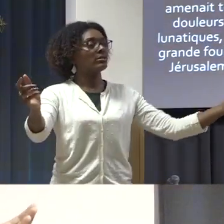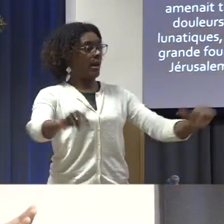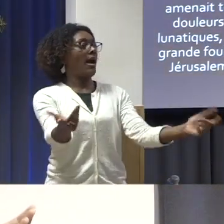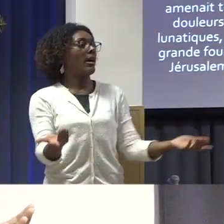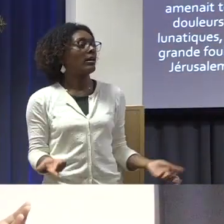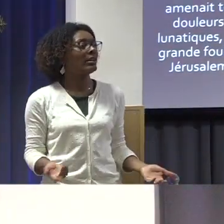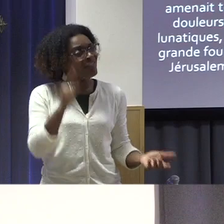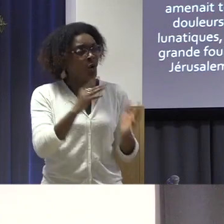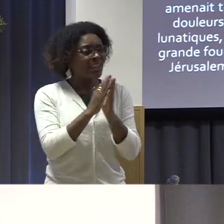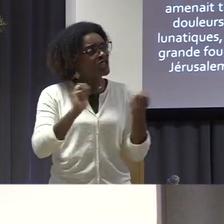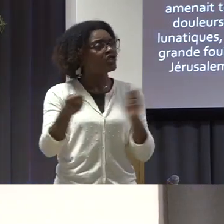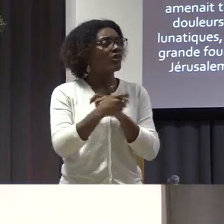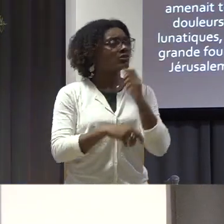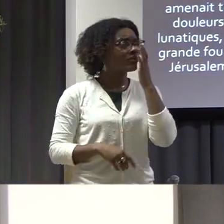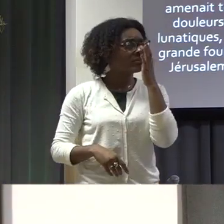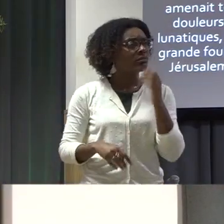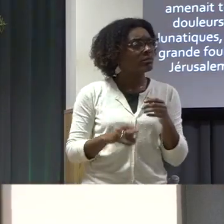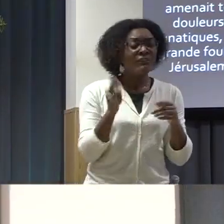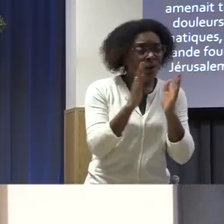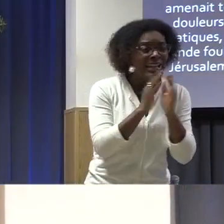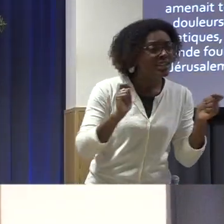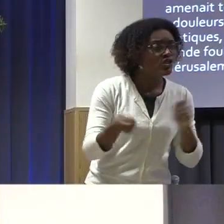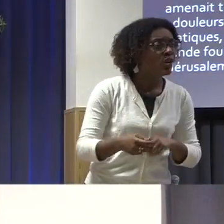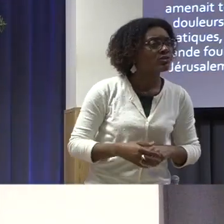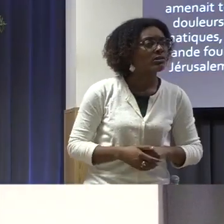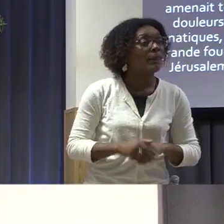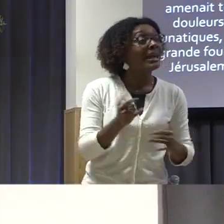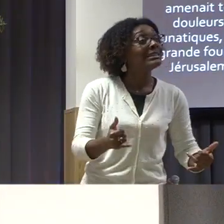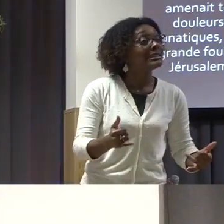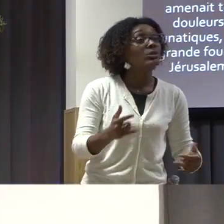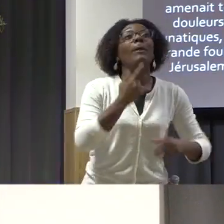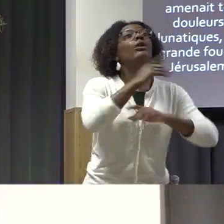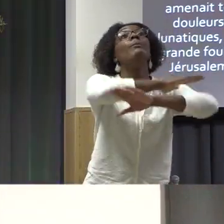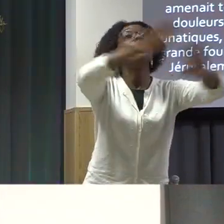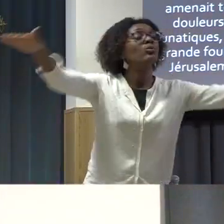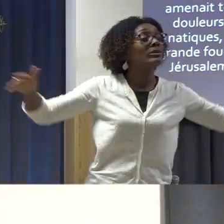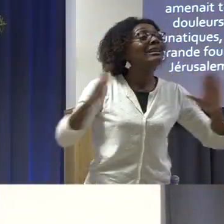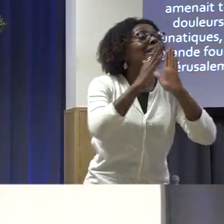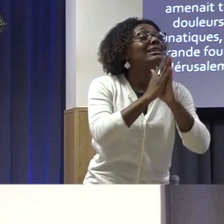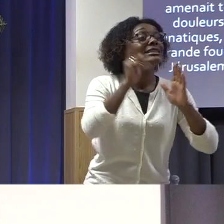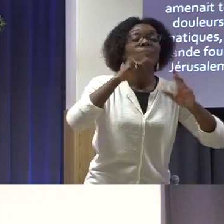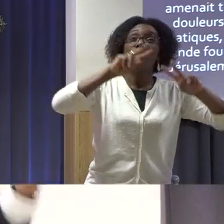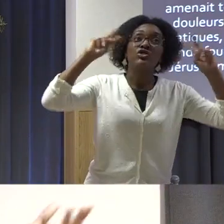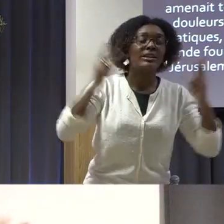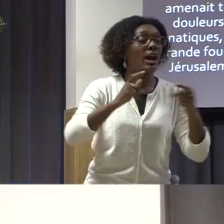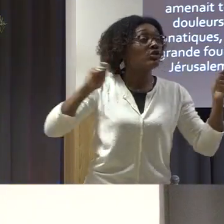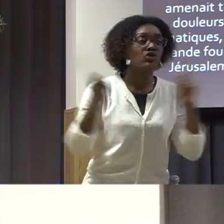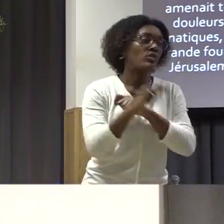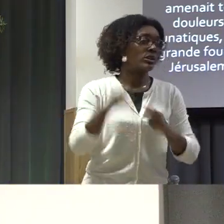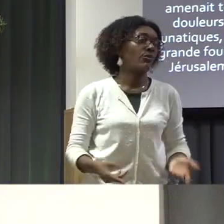faisais serre je ne parle pas que de nous je parle de l'église du seigneur je pars de l'église moderne